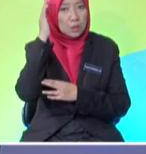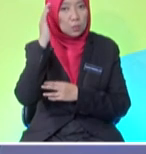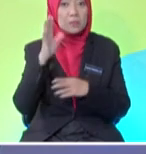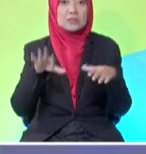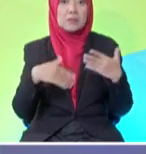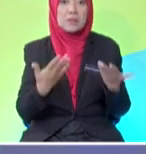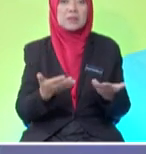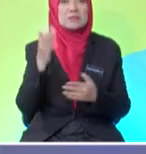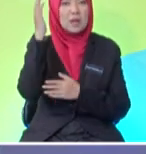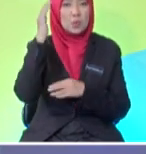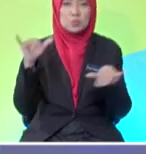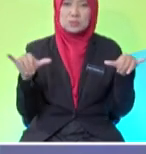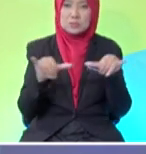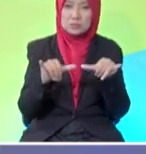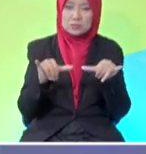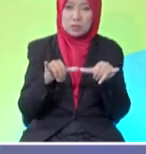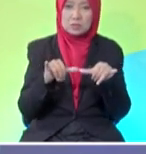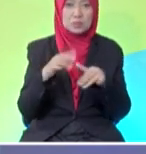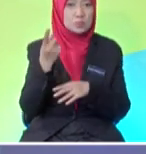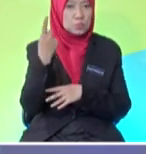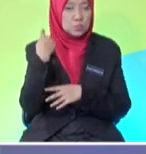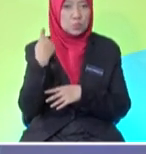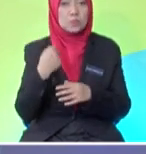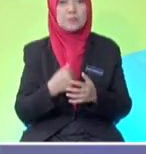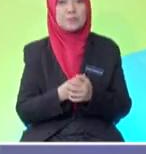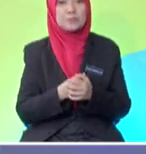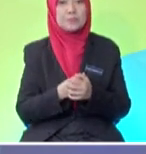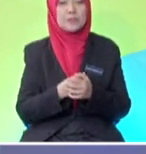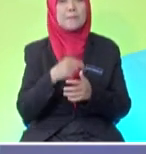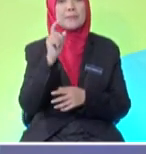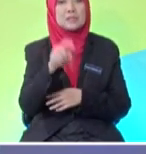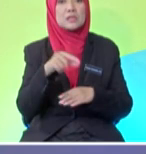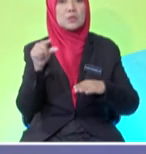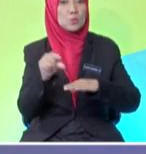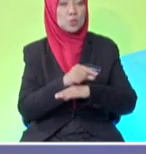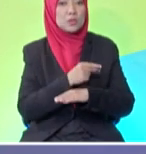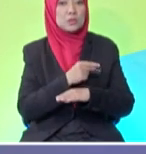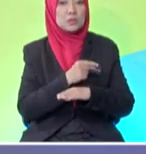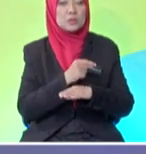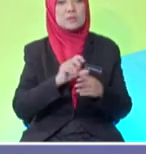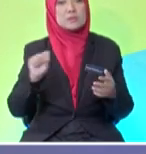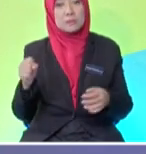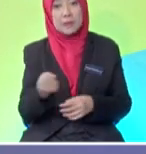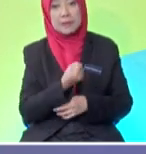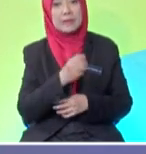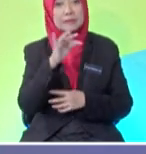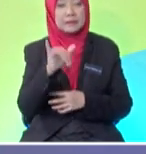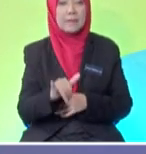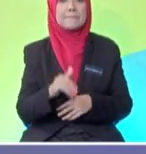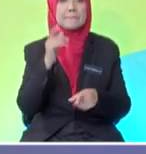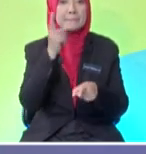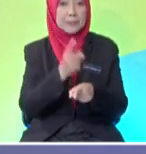Oke size itu Jadi mesti menggunakan panah yang size yang betul